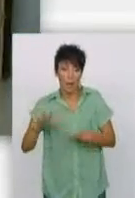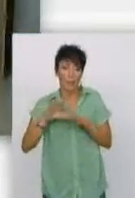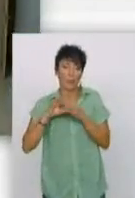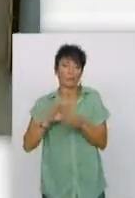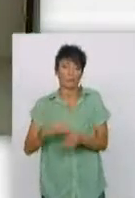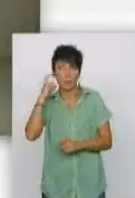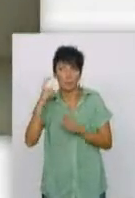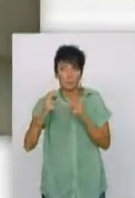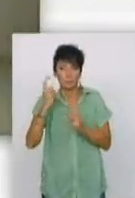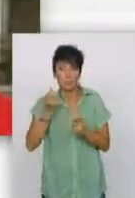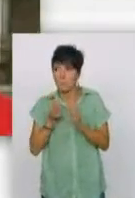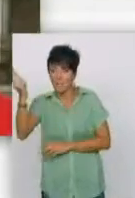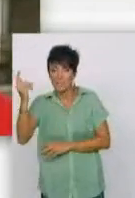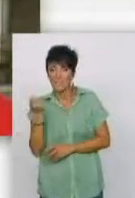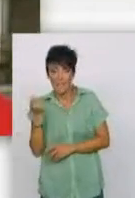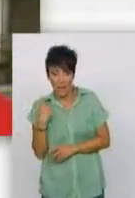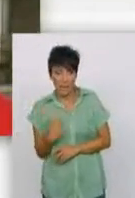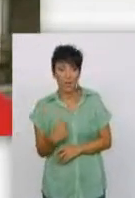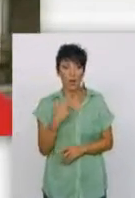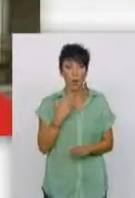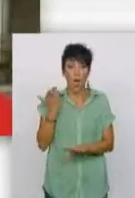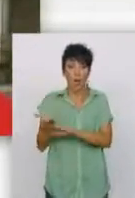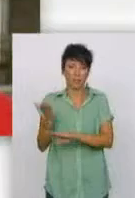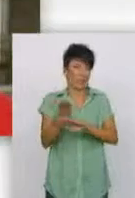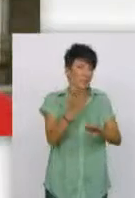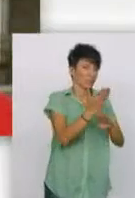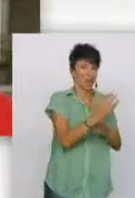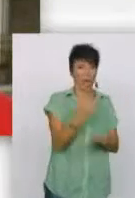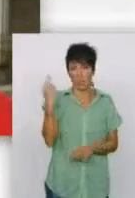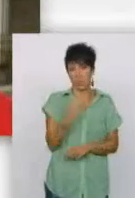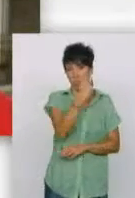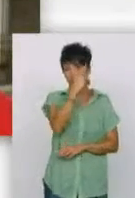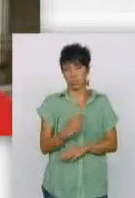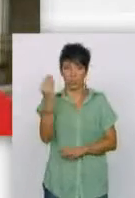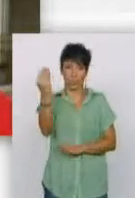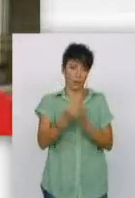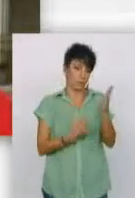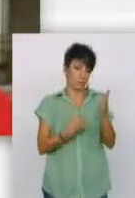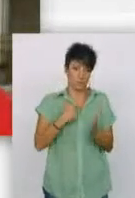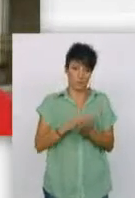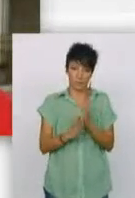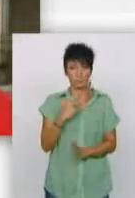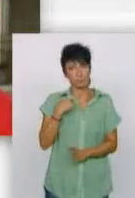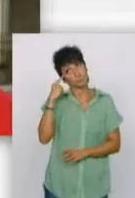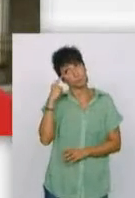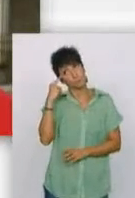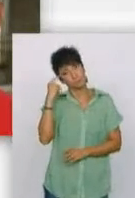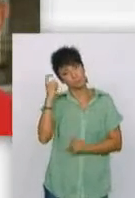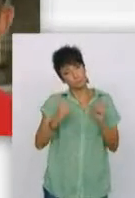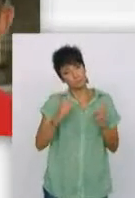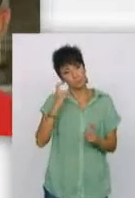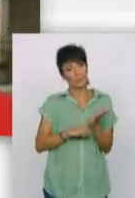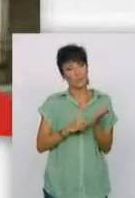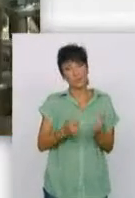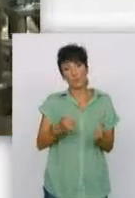δίλημα ανεργία ή μετανάστευση. Όσες αιτήσεις και αν έκανα απορρίφθηκαν, όπου και αν ψάχτηκα, δεν μπόρεσα να βρω κάτι. Έτσι σκεφτικά ή πρέπει